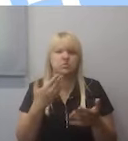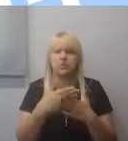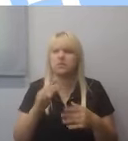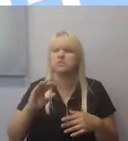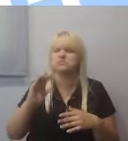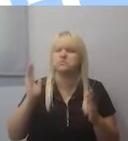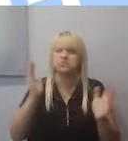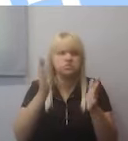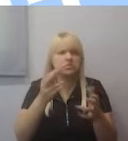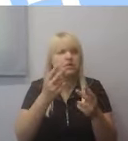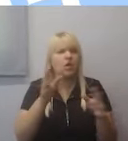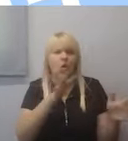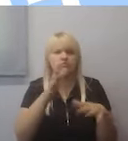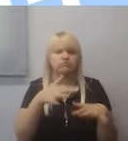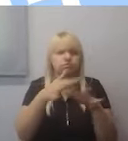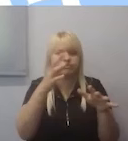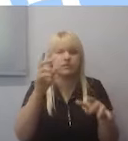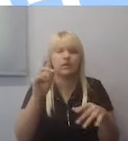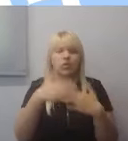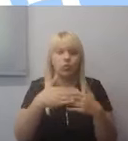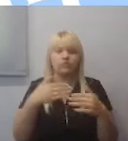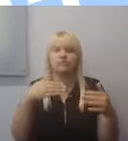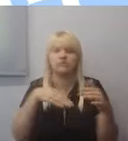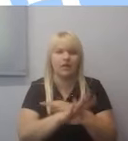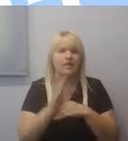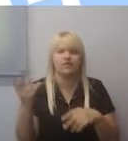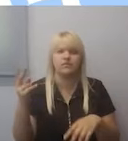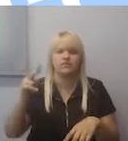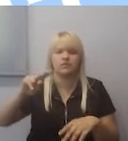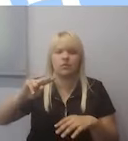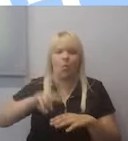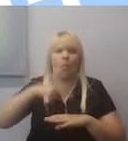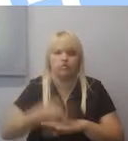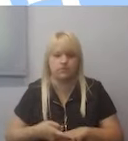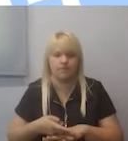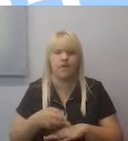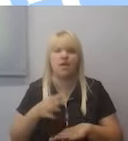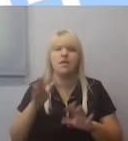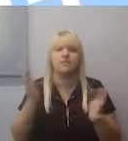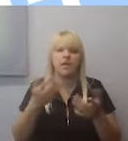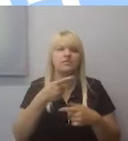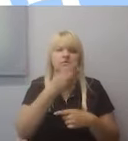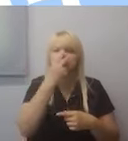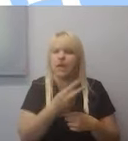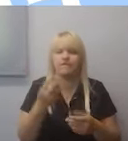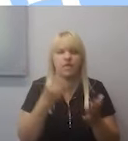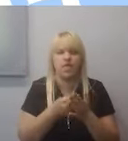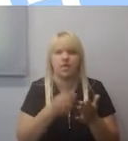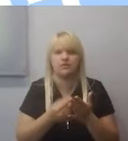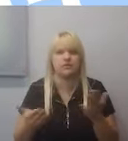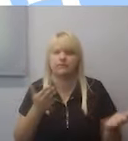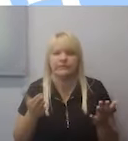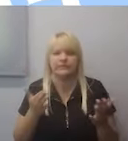vienkārši pa šitām durvīm projām nevis vienkārši t strauji nogulties zemē ja te ir jāizvērtē tā situācija bet pirmais protams